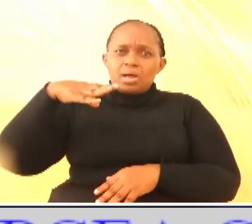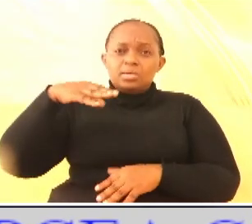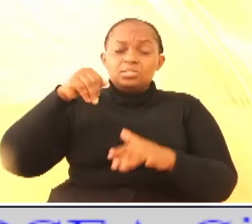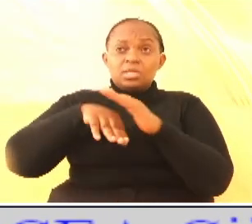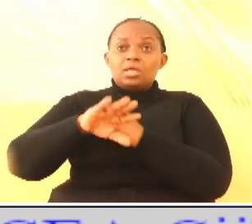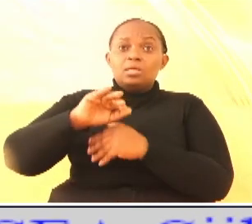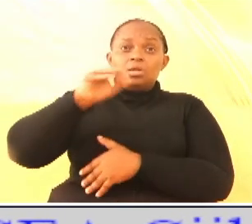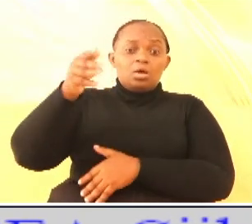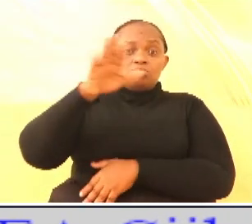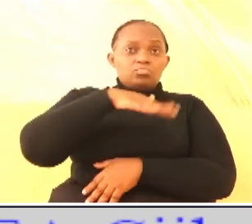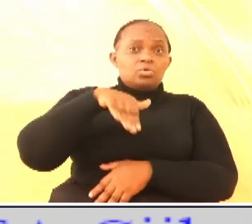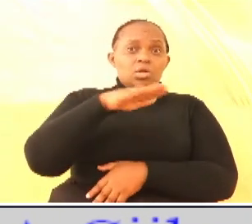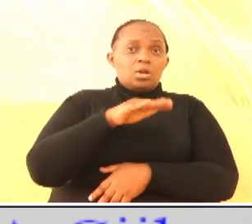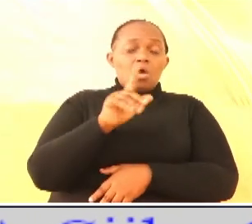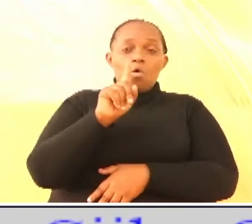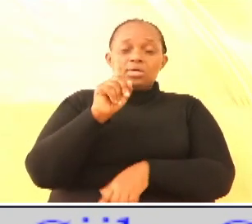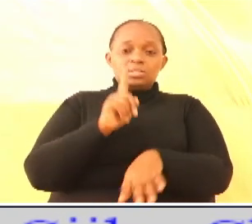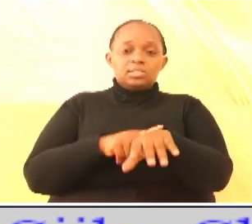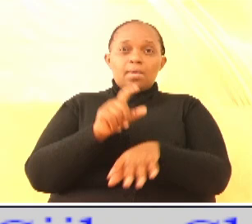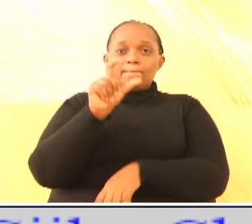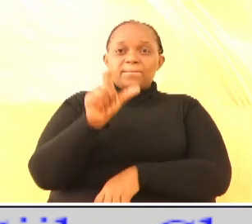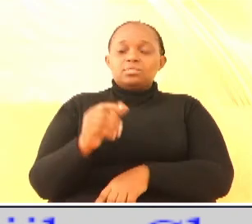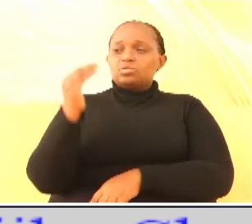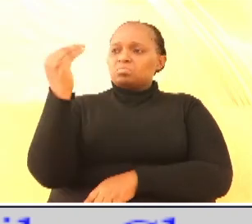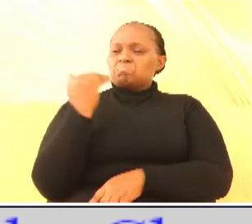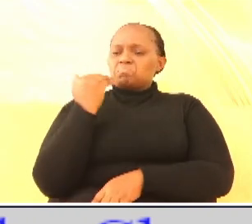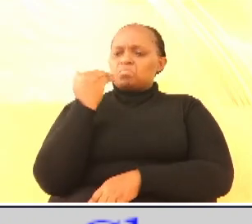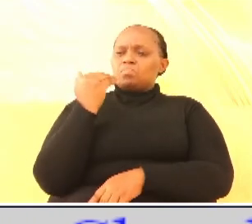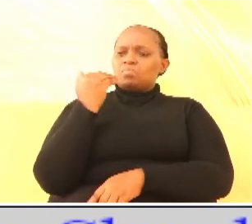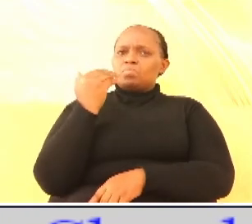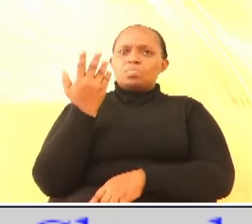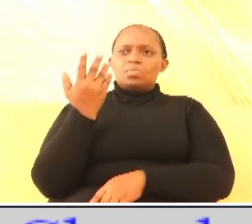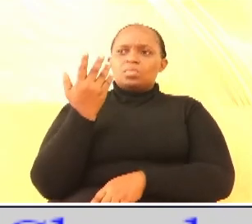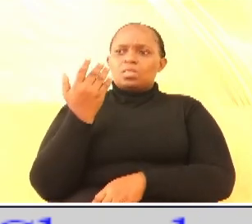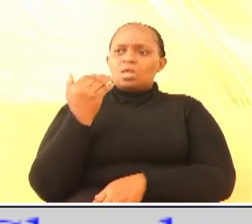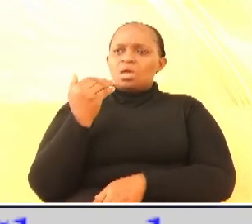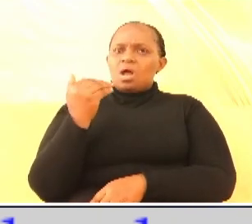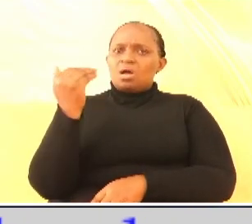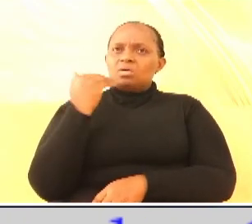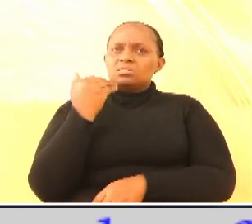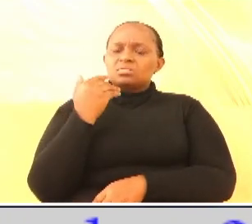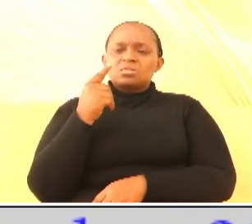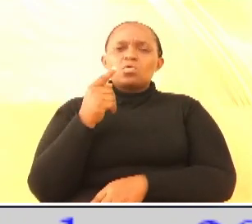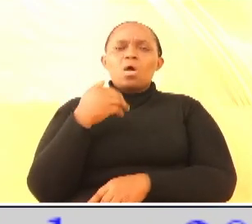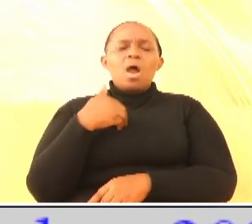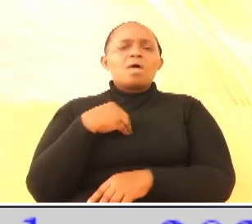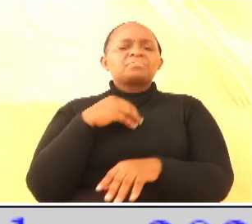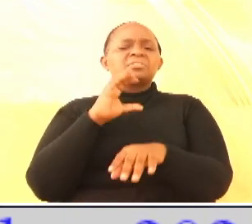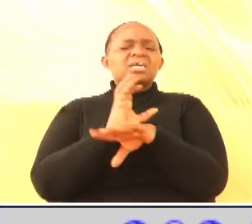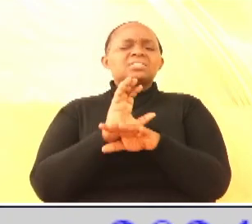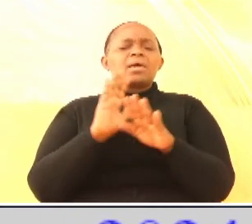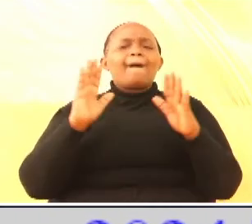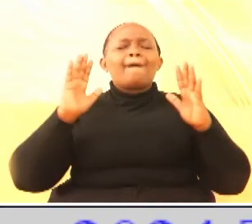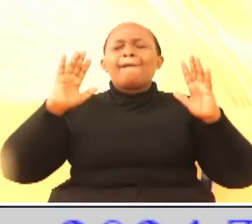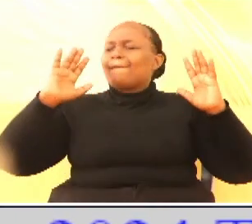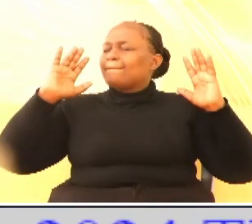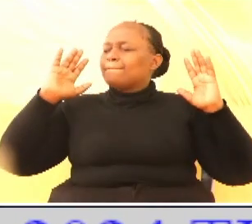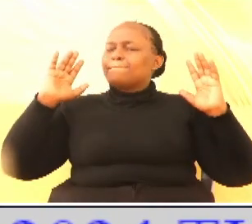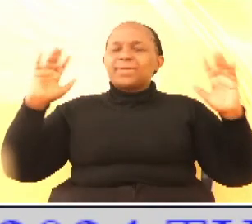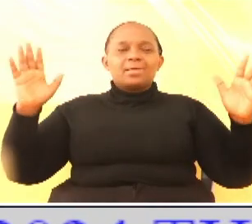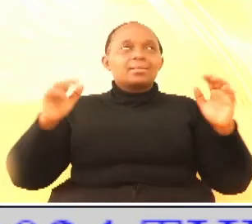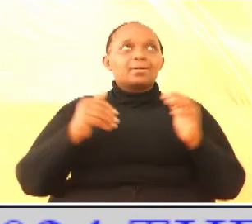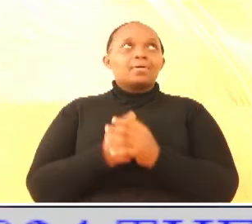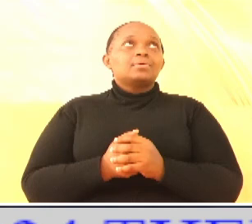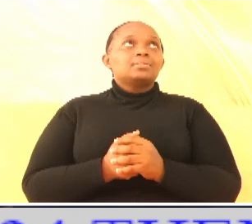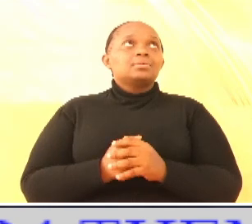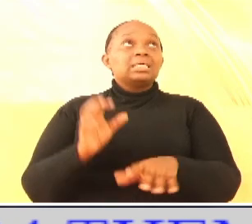Niliuliza swali moja na mtu nikashindwa kujibu. Kaniambia mchungaji, kanisa yako kubwa. Nilikuwa na huduma kwa kanisa kubwa sana. Kubwa. Ilikuwa kubwa. Sitaki kumwambia ni wapi,